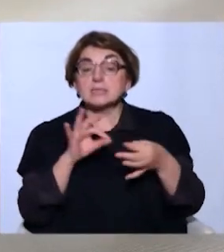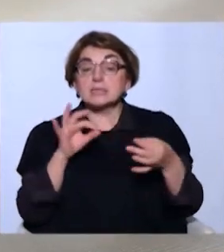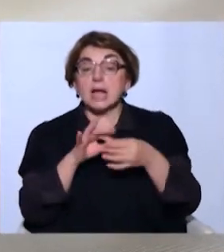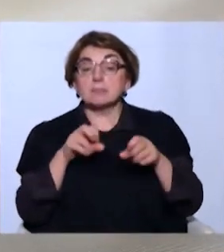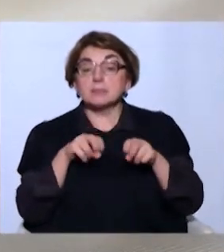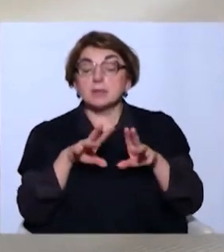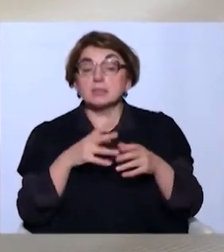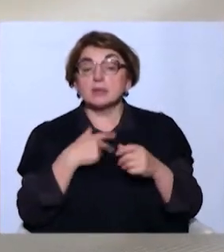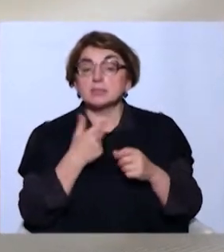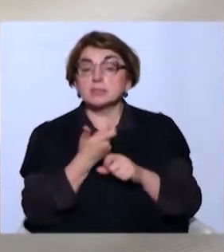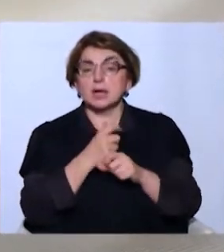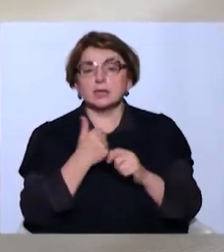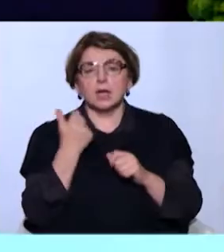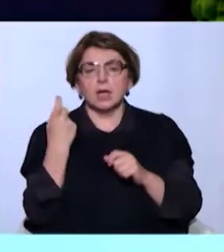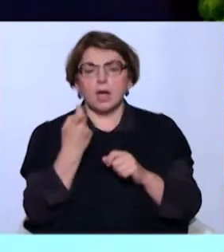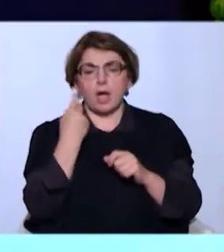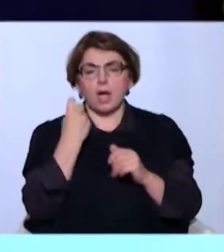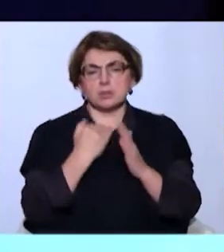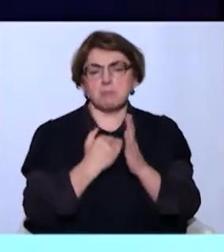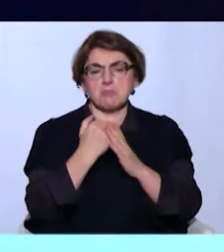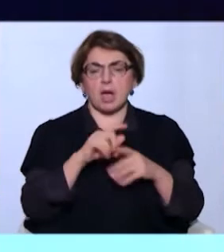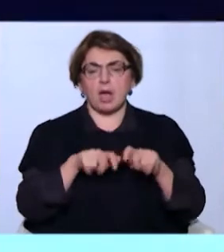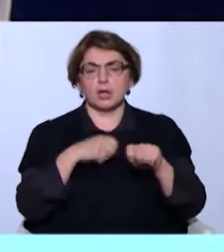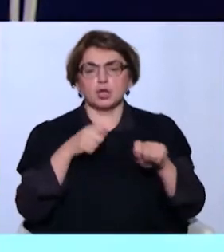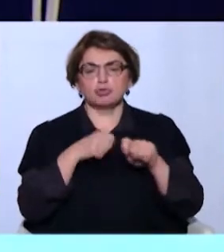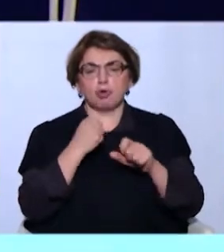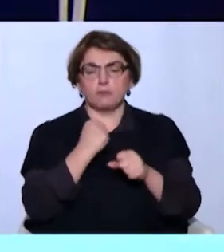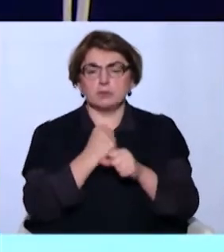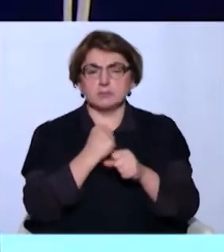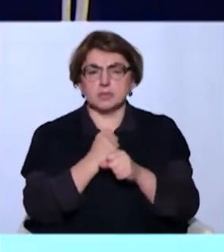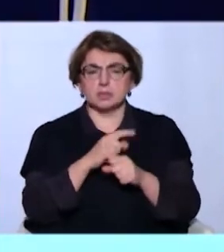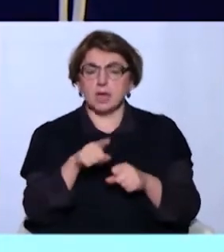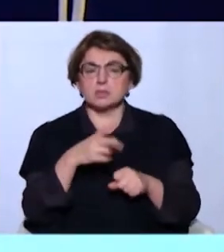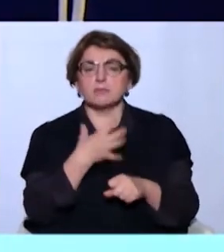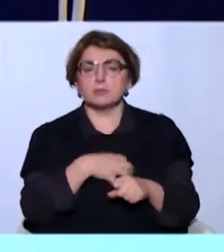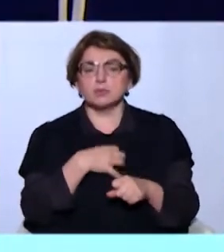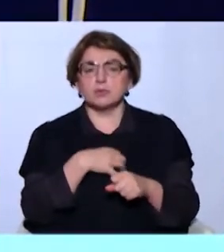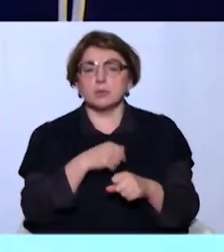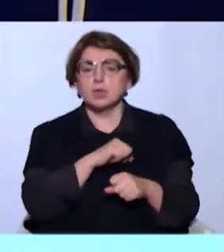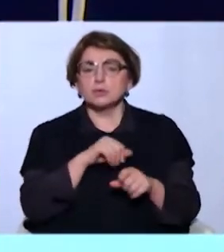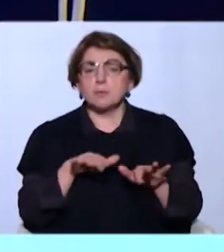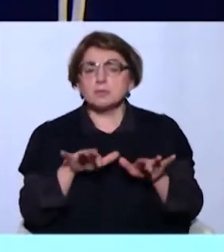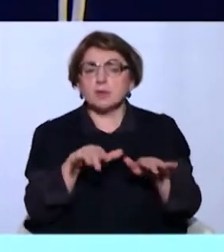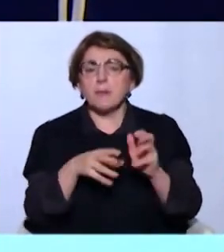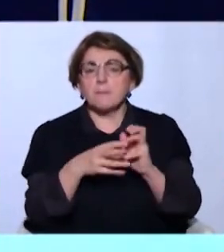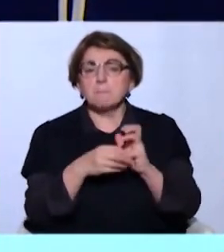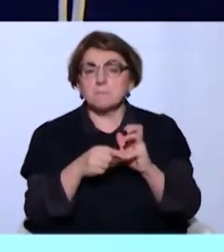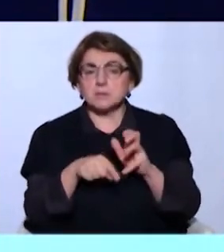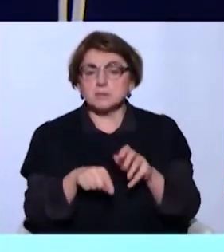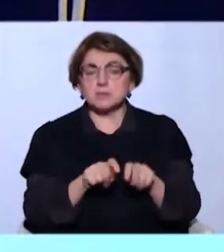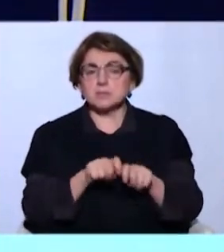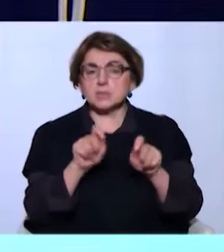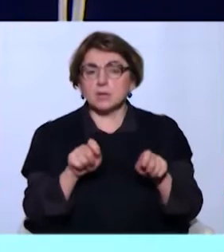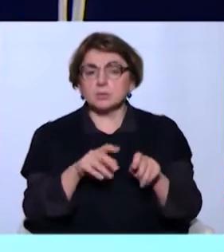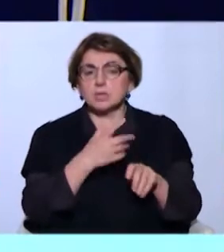მისგან ძალიან მაღალი ხარისხის ქსოვილი მზადდება. ასევე მნიშვნელოვანია მწერები ნიადაგწარმოქმნის პროცესში. ძალიან